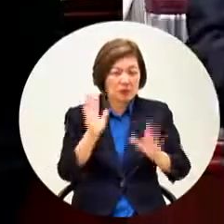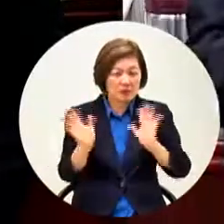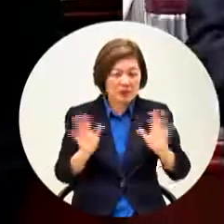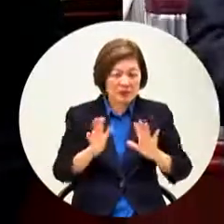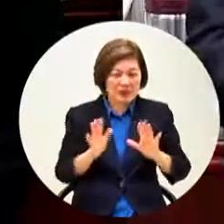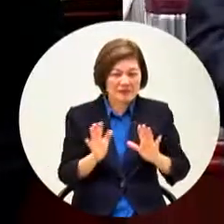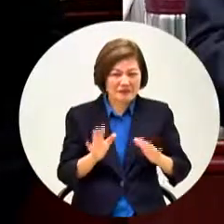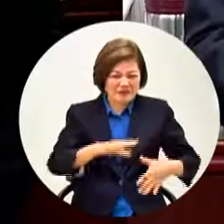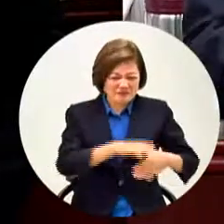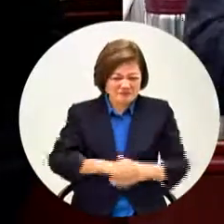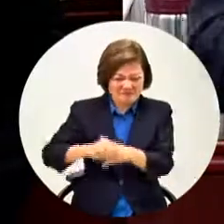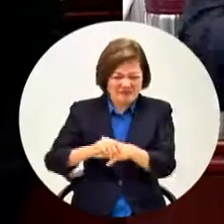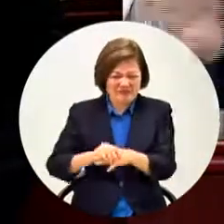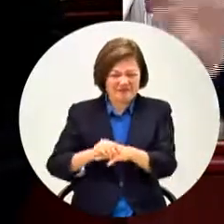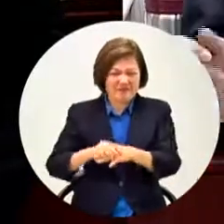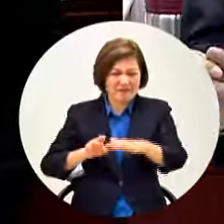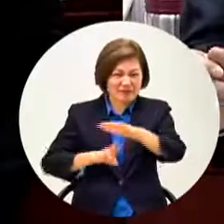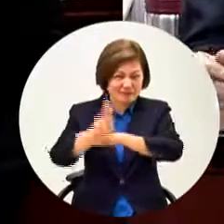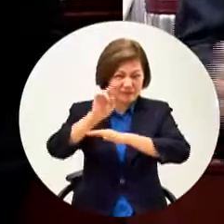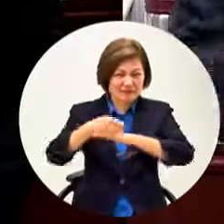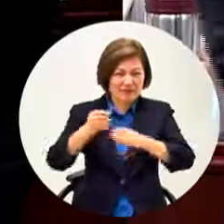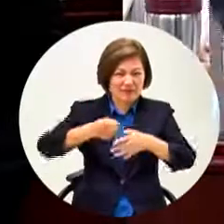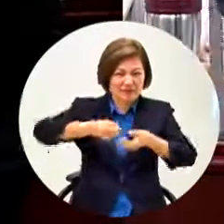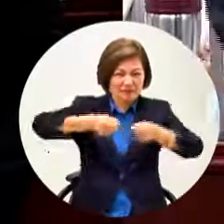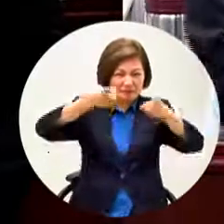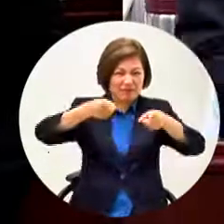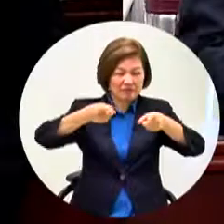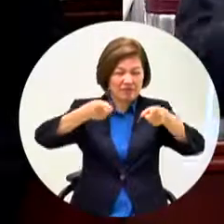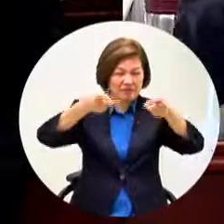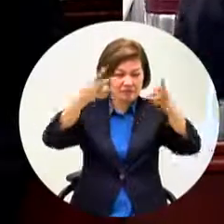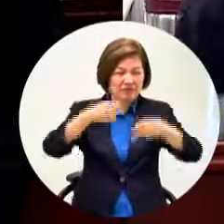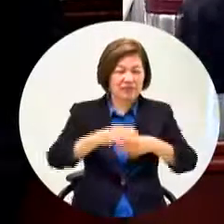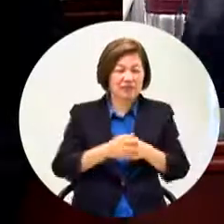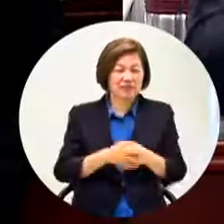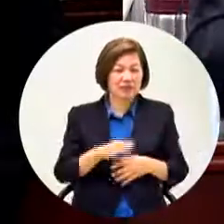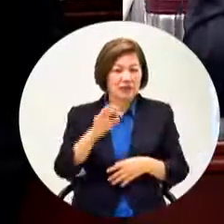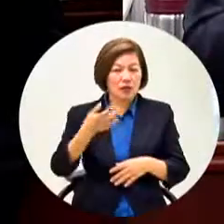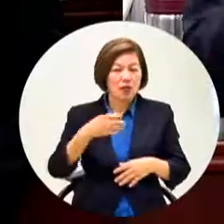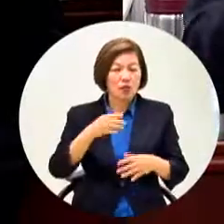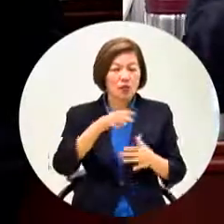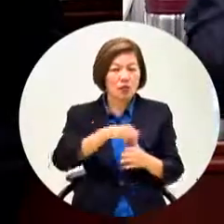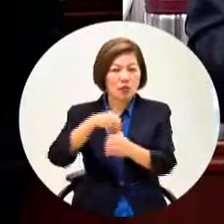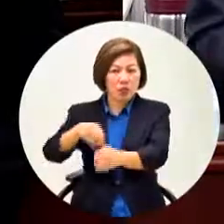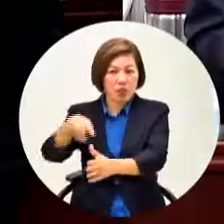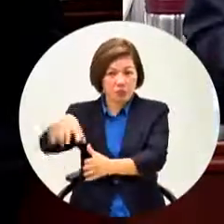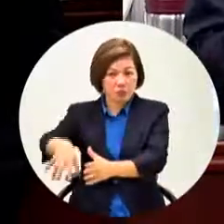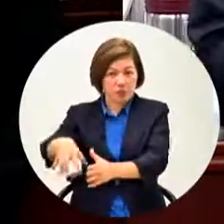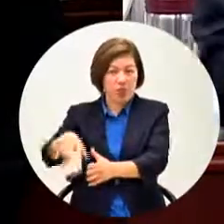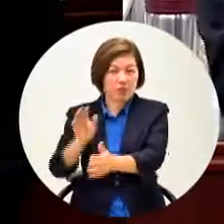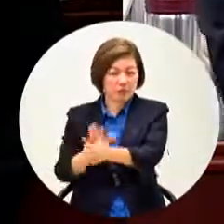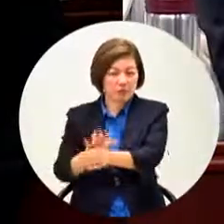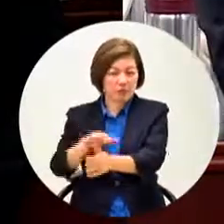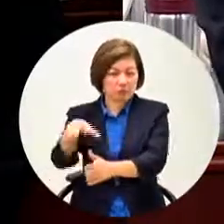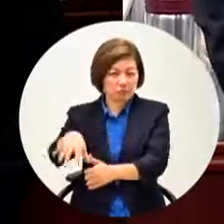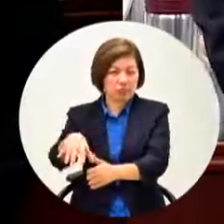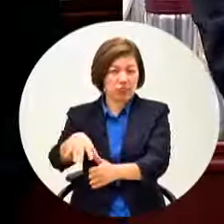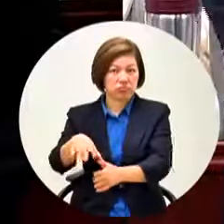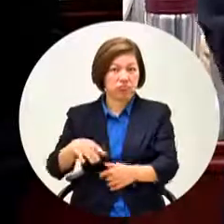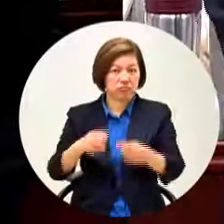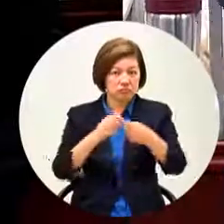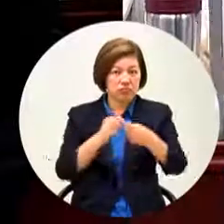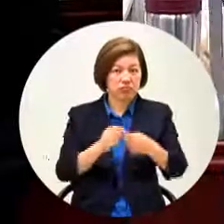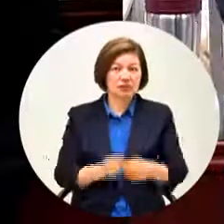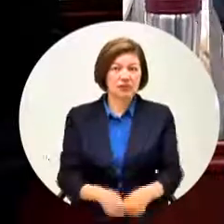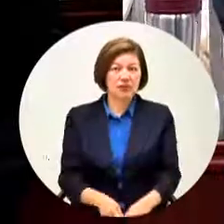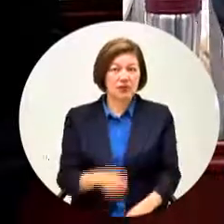顶，先避难，无去收容所，无等来饮起，人命关天，第一项个。第二项个就是看